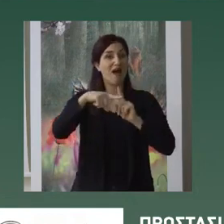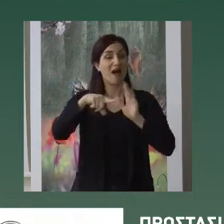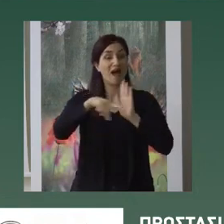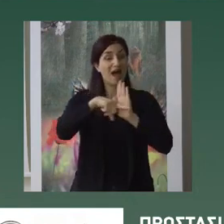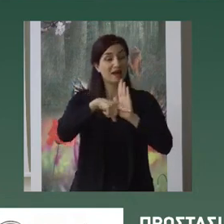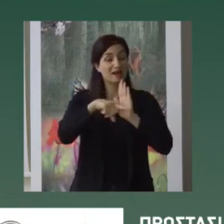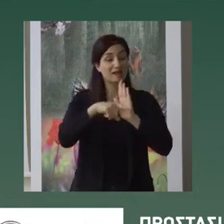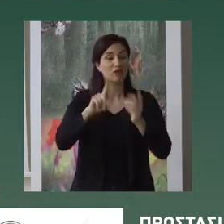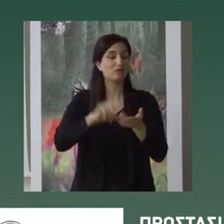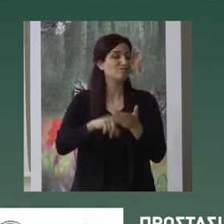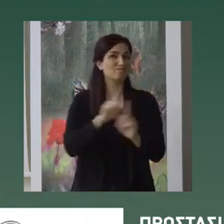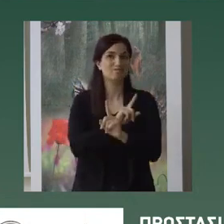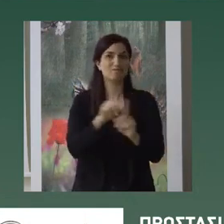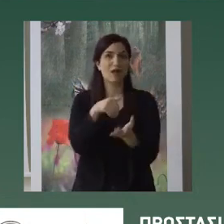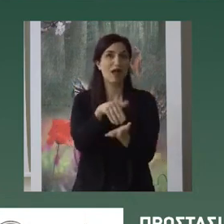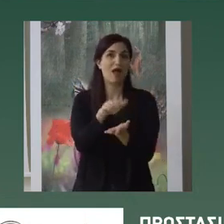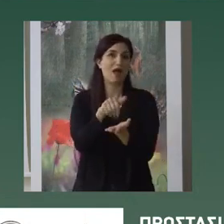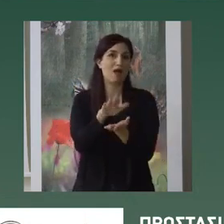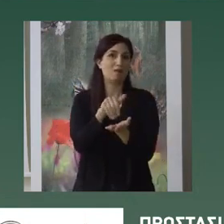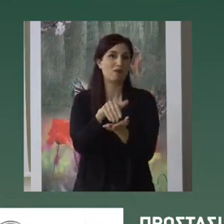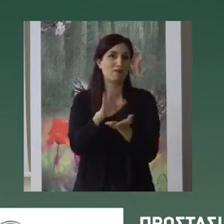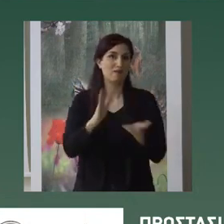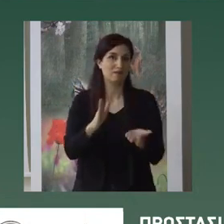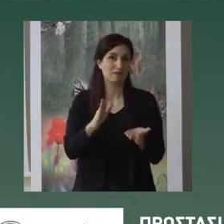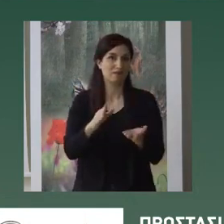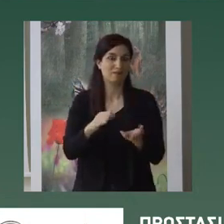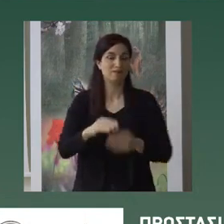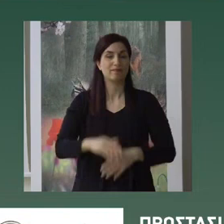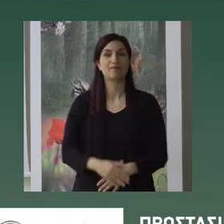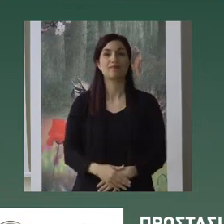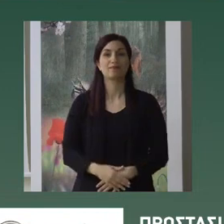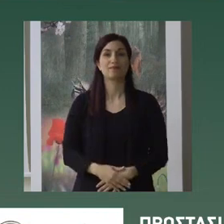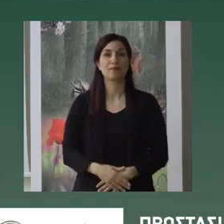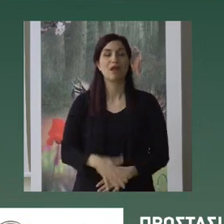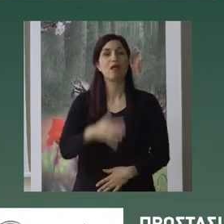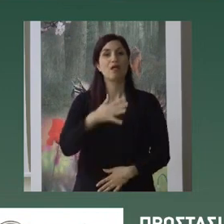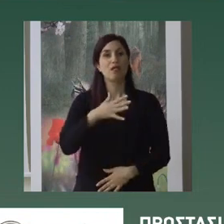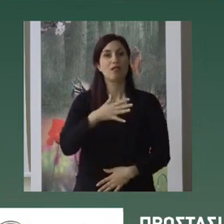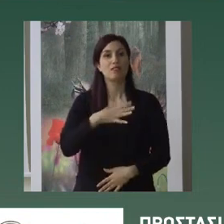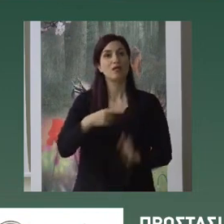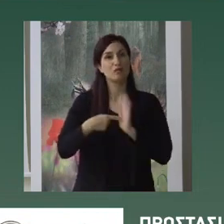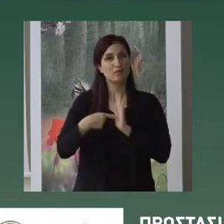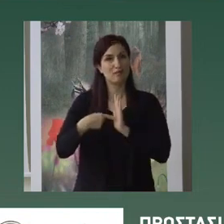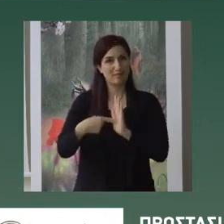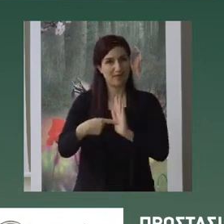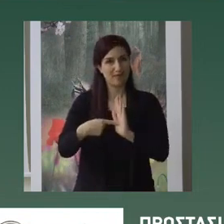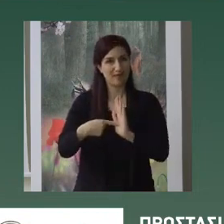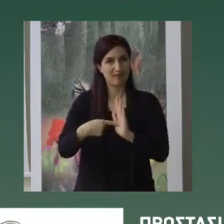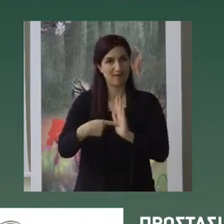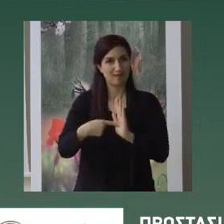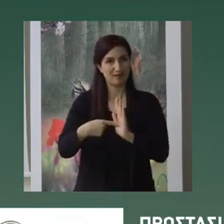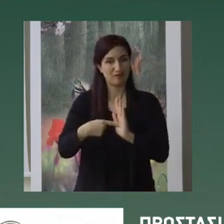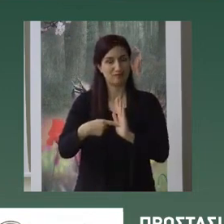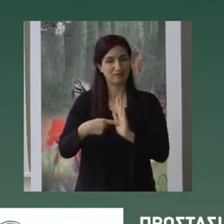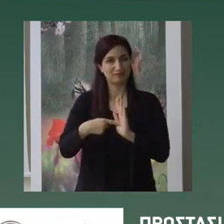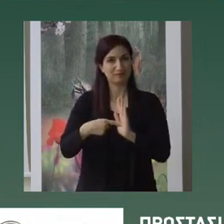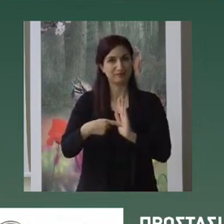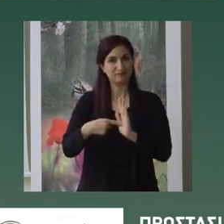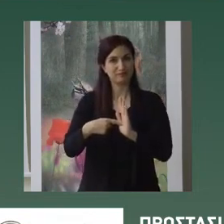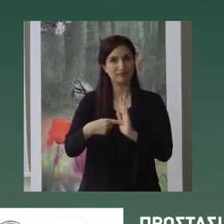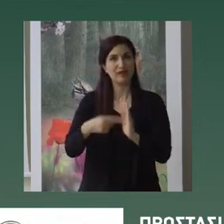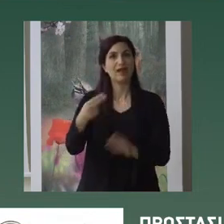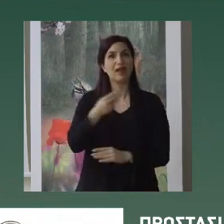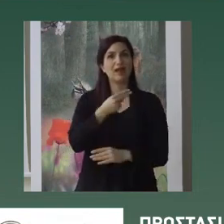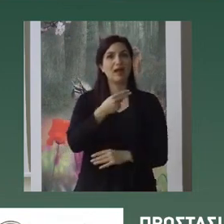προσπαθούμε, δεν θα υπάρχει το αποτέλεσμα που επιθυμούμε. Πριν λοιπόν ξεκινήσω με κάποια ακτινογραφία δύο μεγάλων ενωτήτων σε σχέση με την πόλη